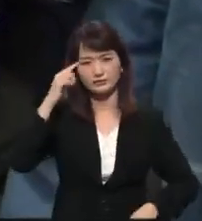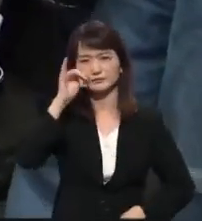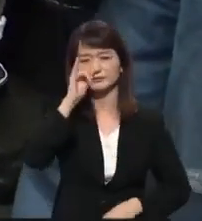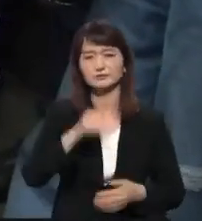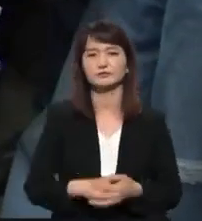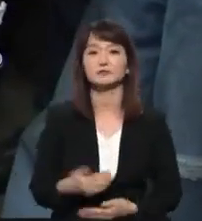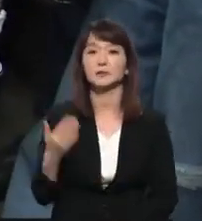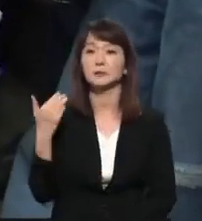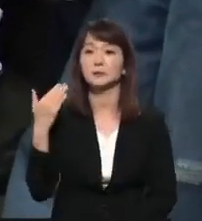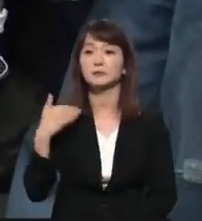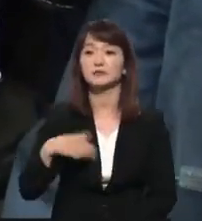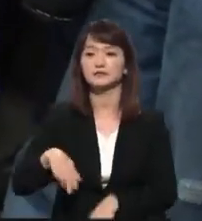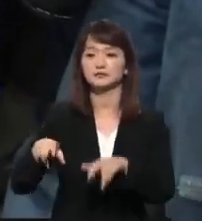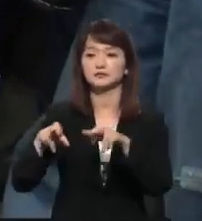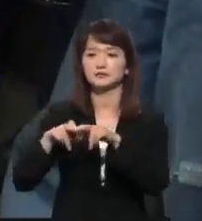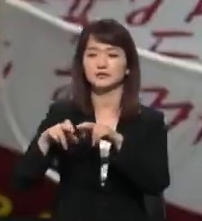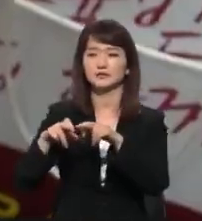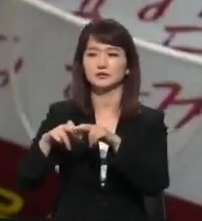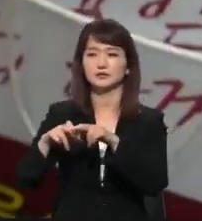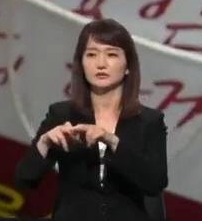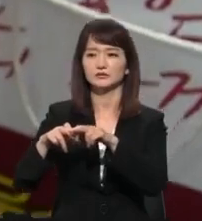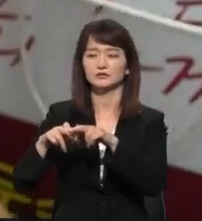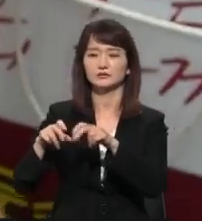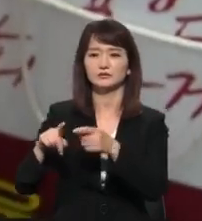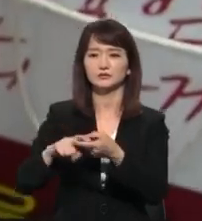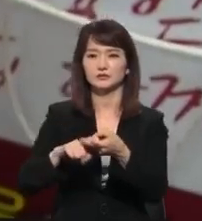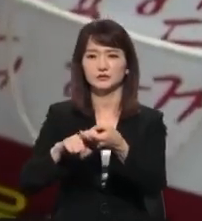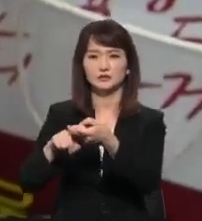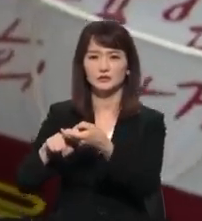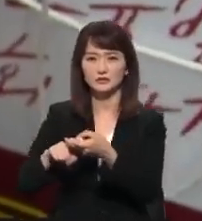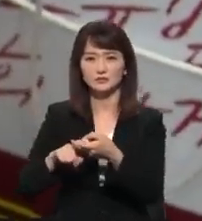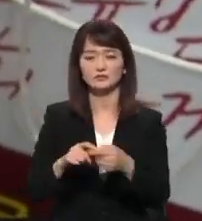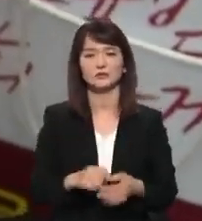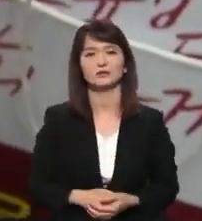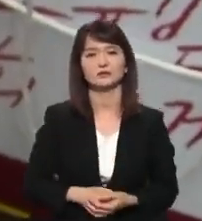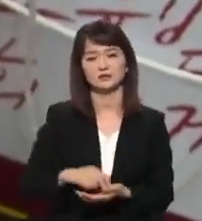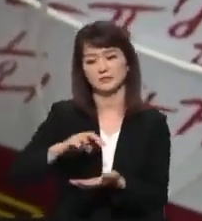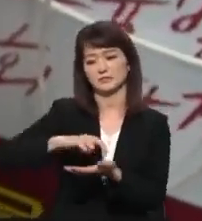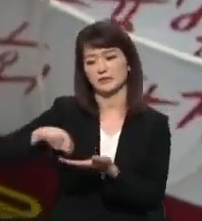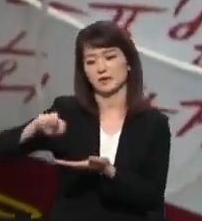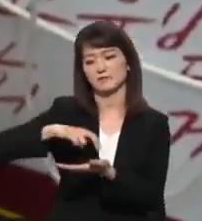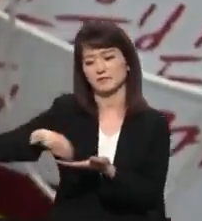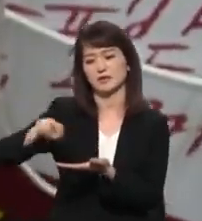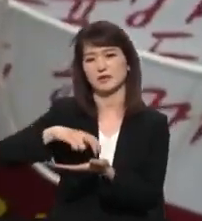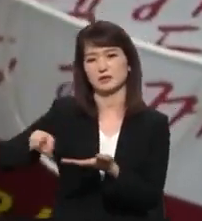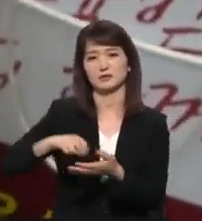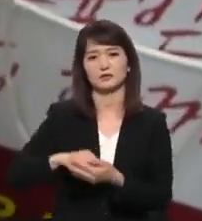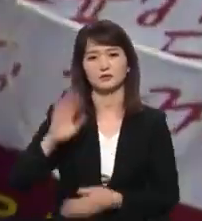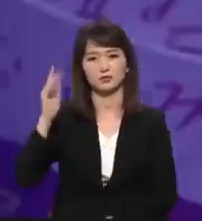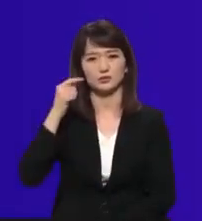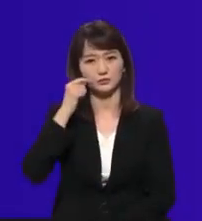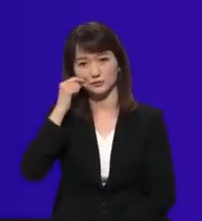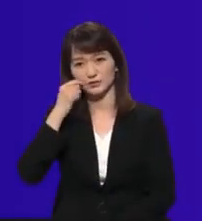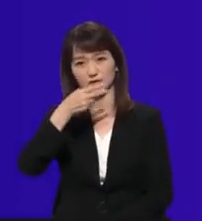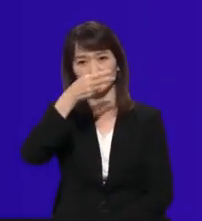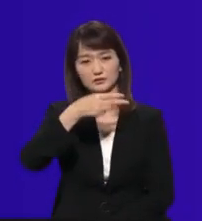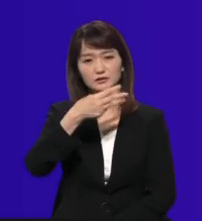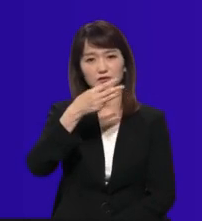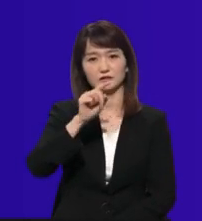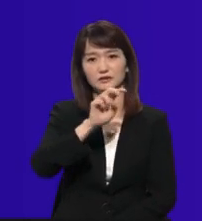얼마 전에 전장에서 이런 만평을 하나 올렸습니다 요즘 가장 인기 있는 드라마죠